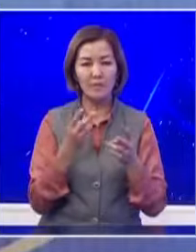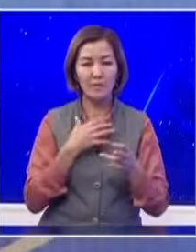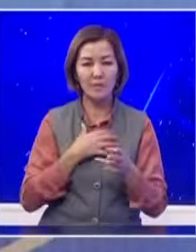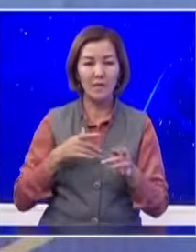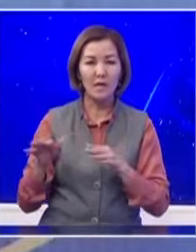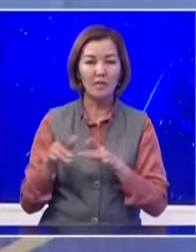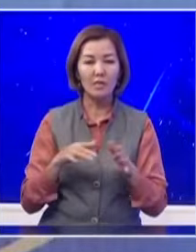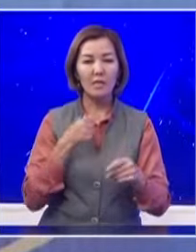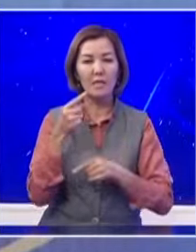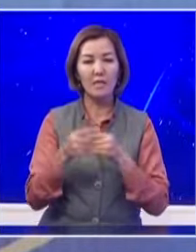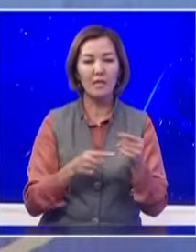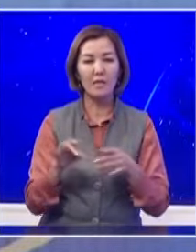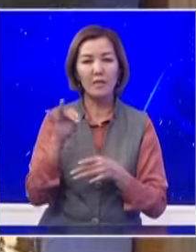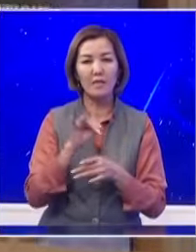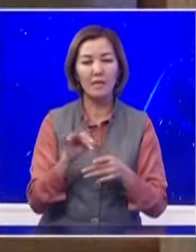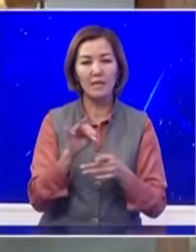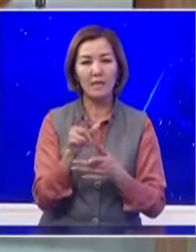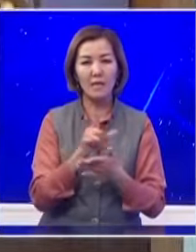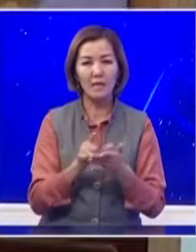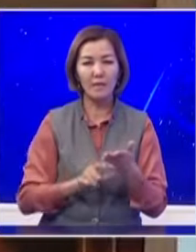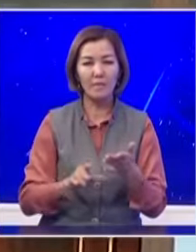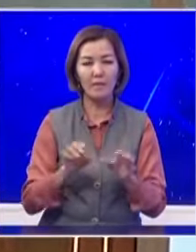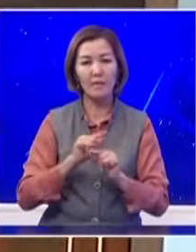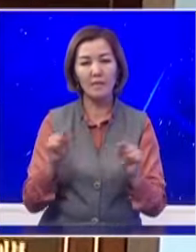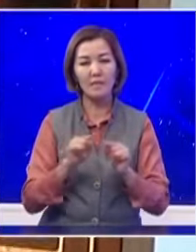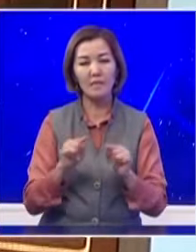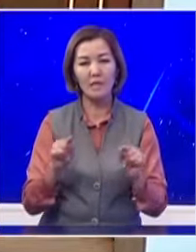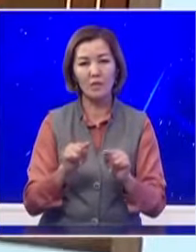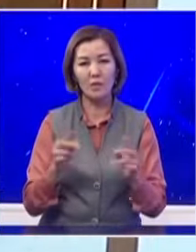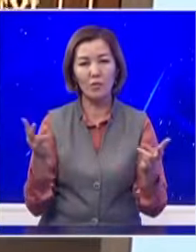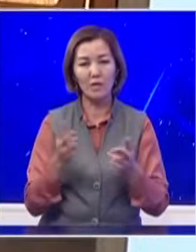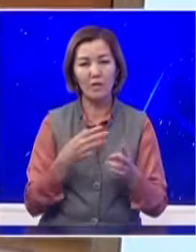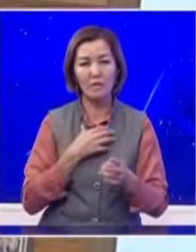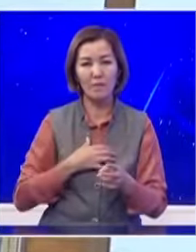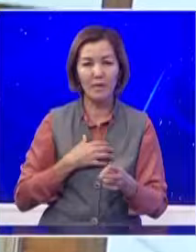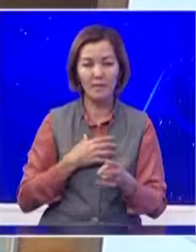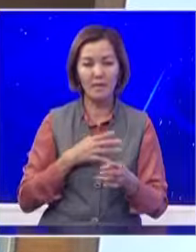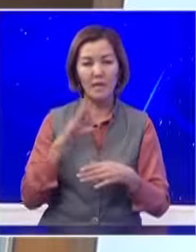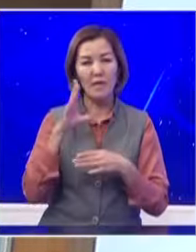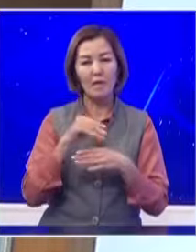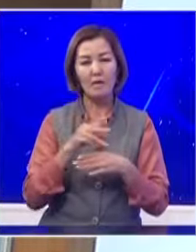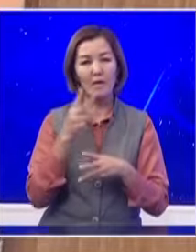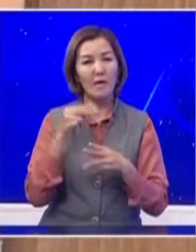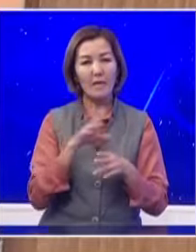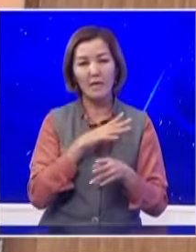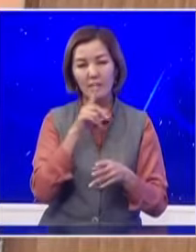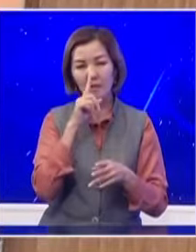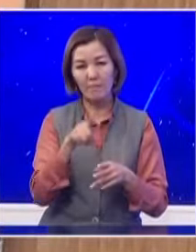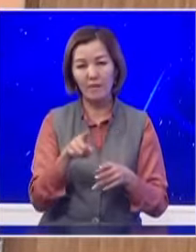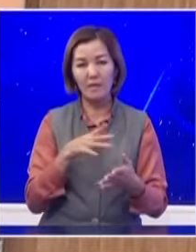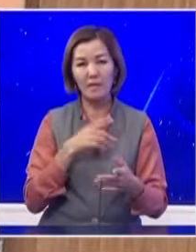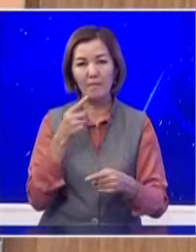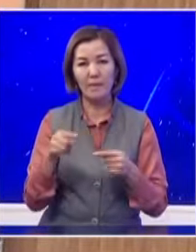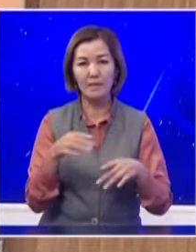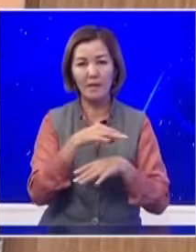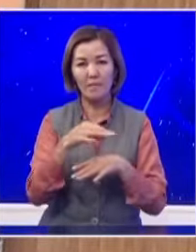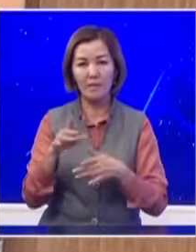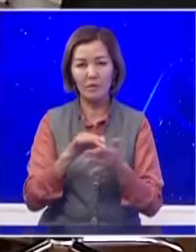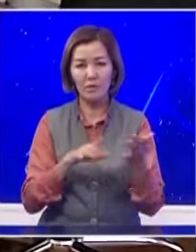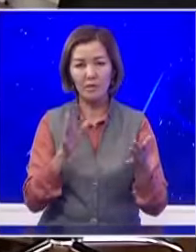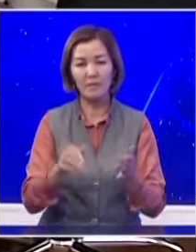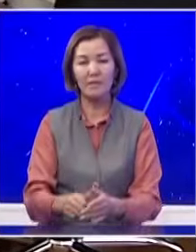шаралар келер ұрпаққа тарих пен әдебиетті насихаттауда қосар үлесі зор дейді ұйымдастырушылар. Тағылымды кеш мұнымен аяқталмайды, еліміздің басқа аймақтарында да